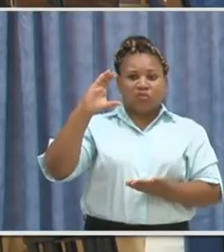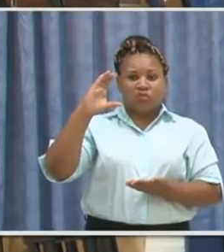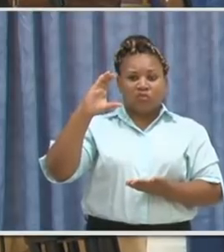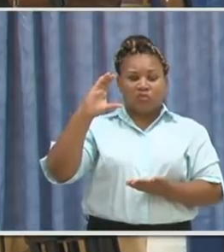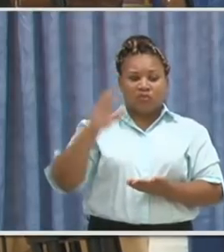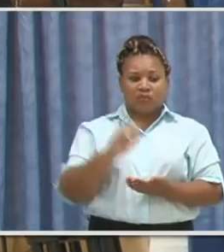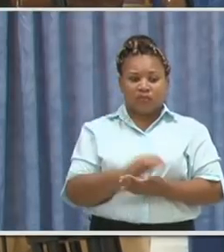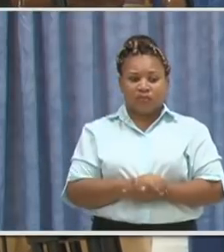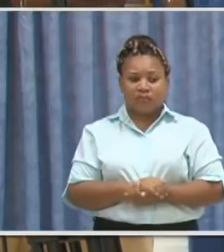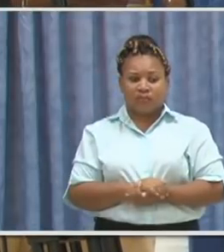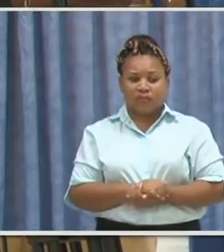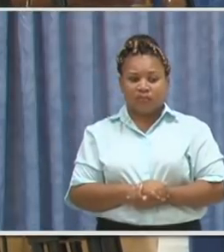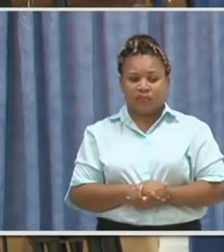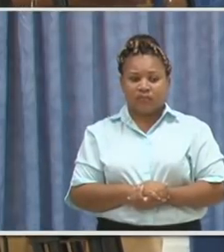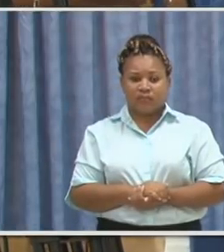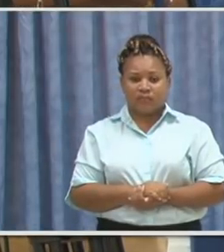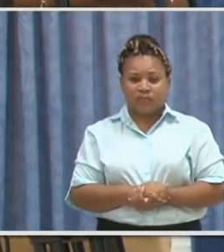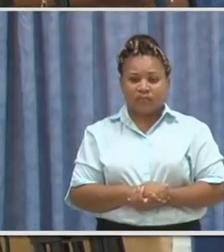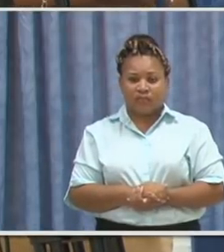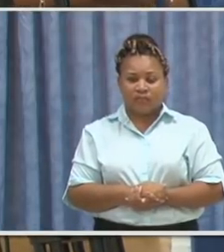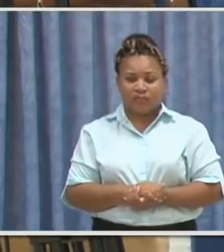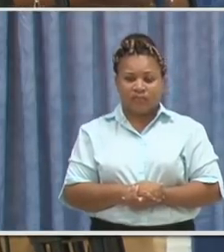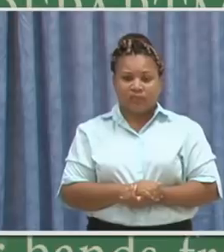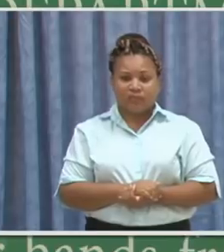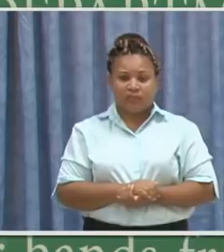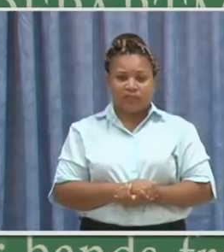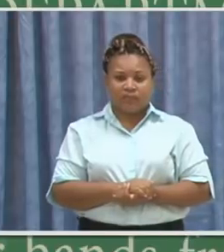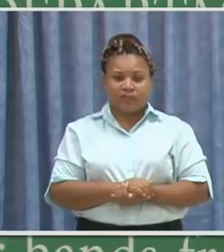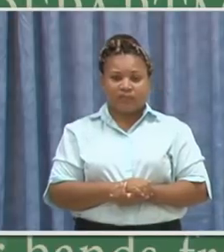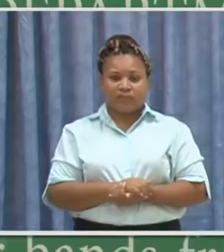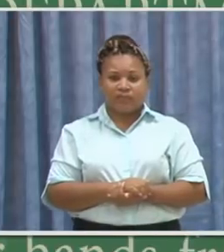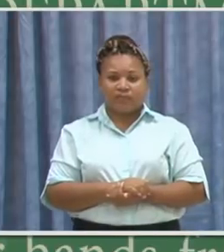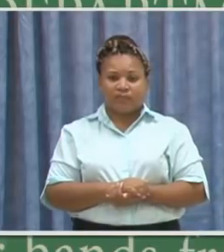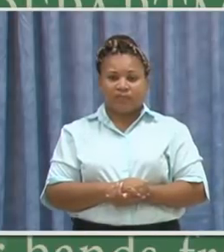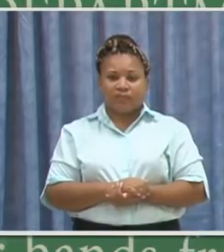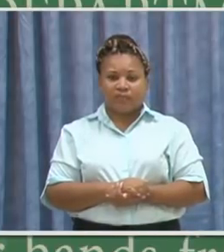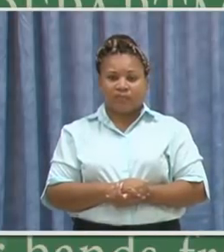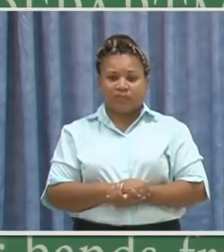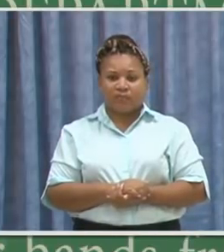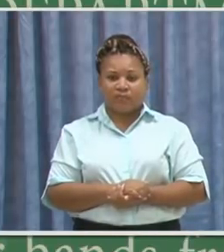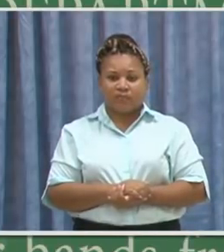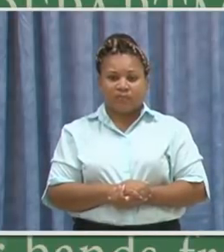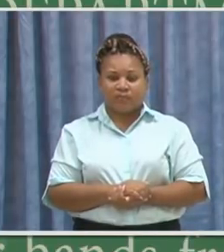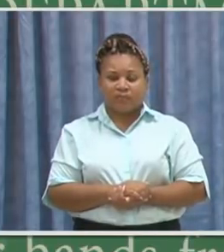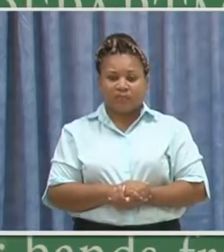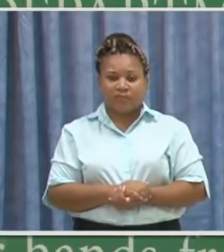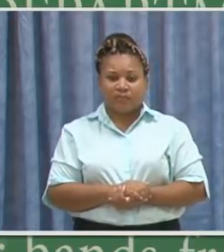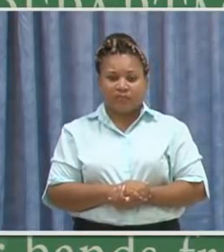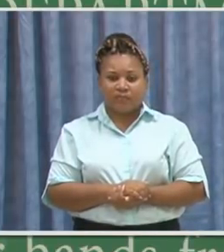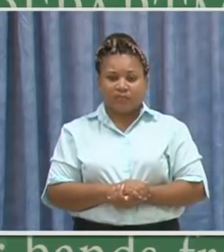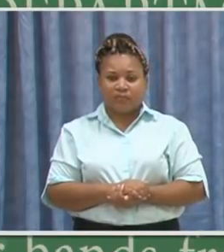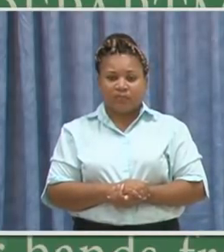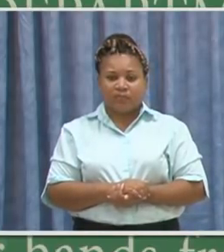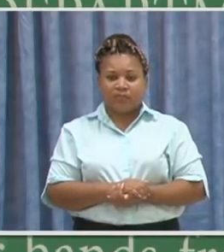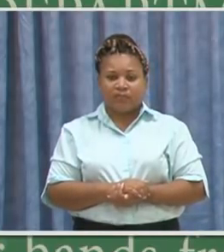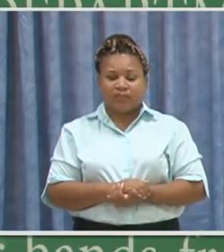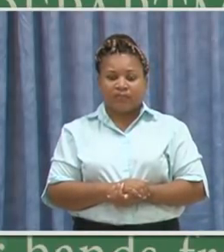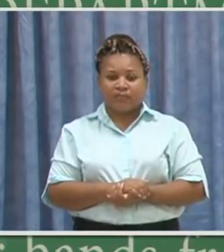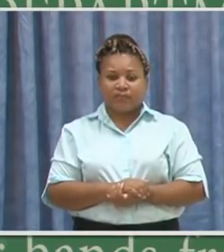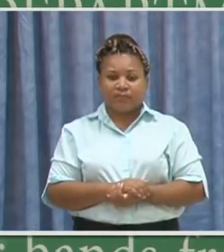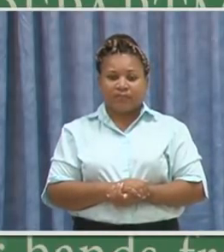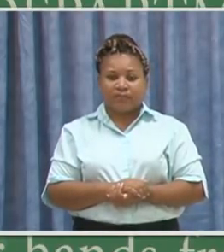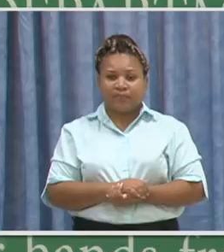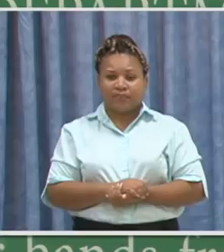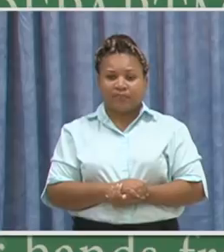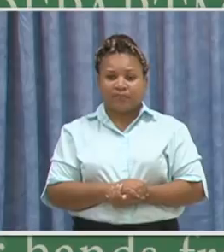conseil avec l'ambassade Nairobi et l'ambassade dit gouvernement hollandais pas associé aux autres